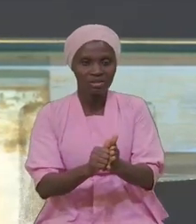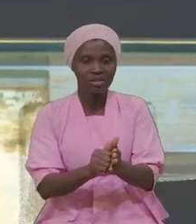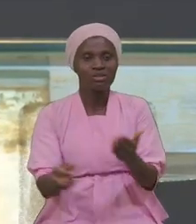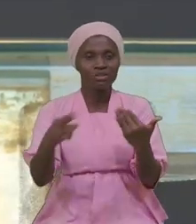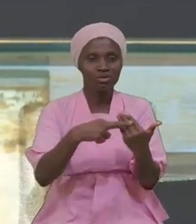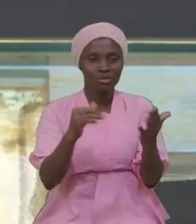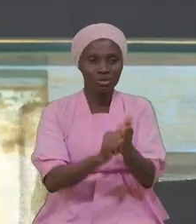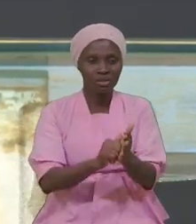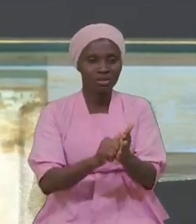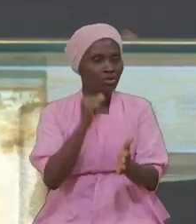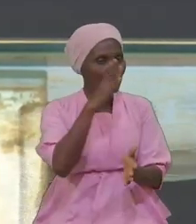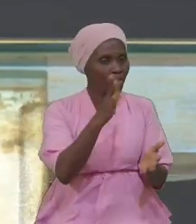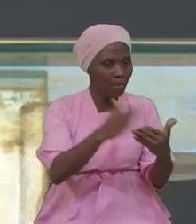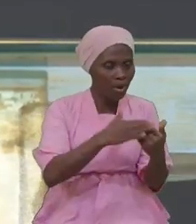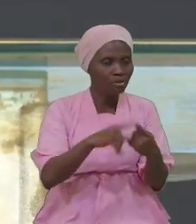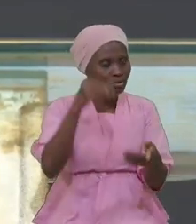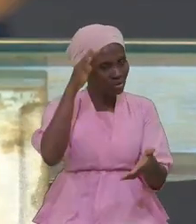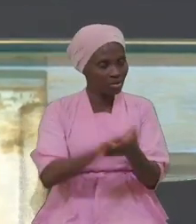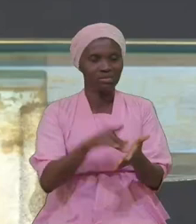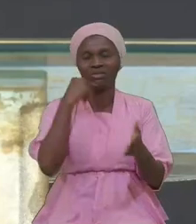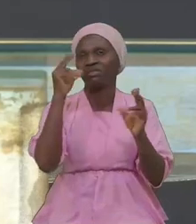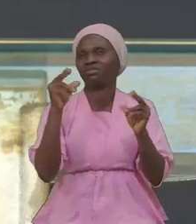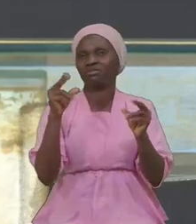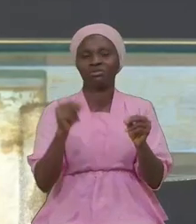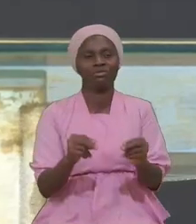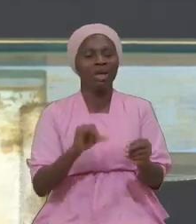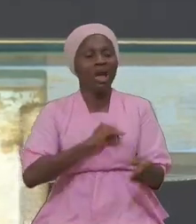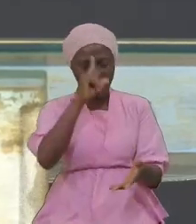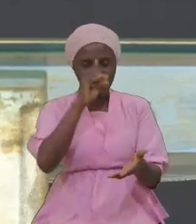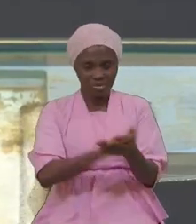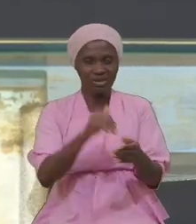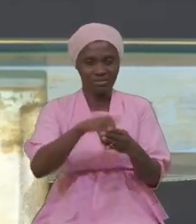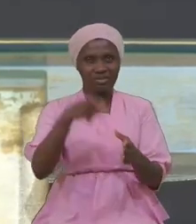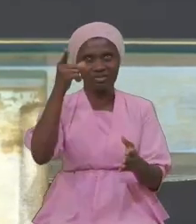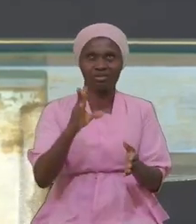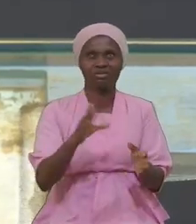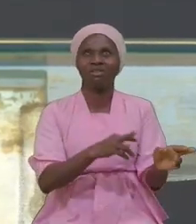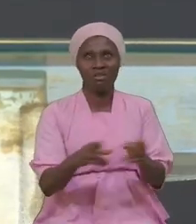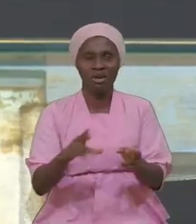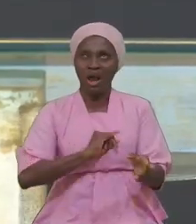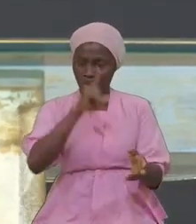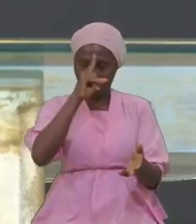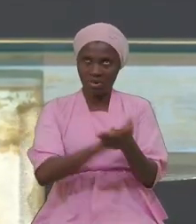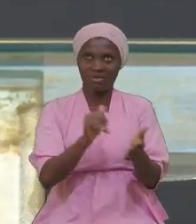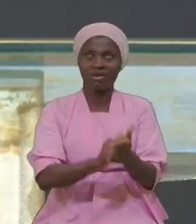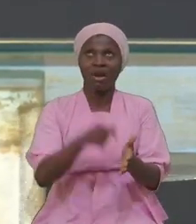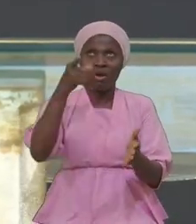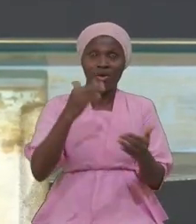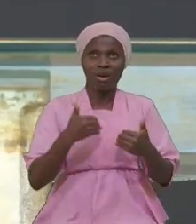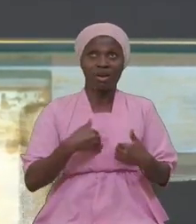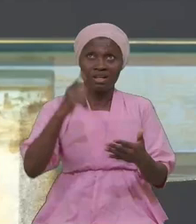cela. Je crois en Dieu déjà, ma foi en Dieu annule toute activité, annule